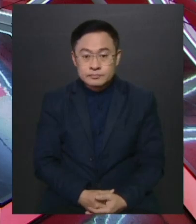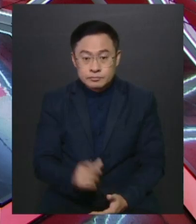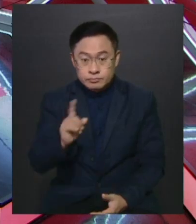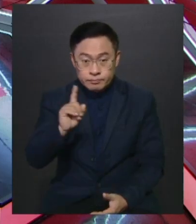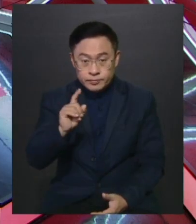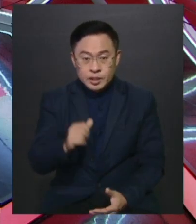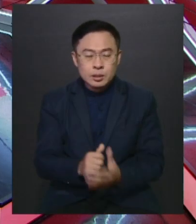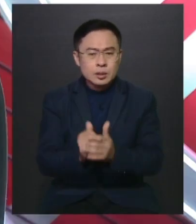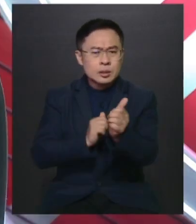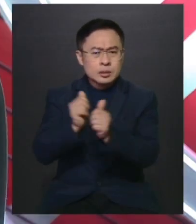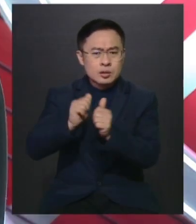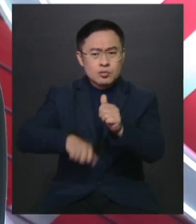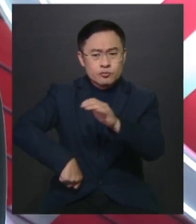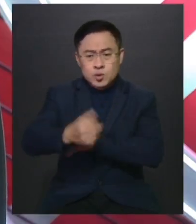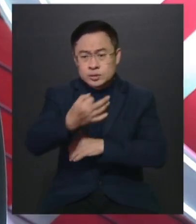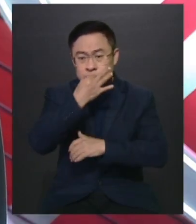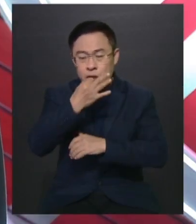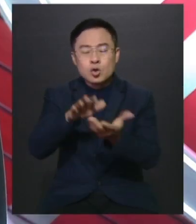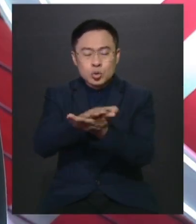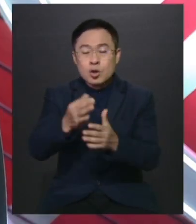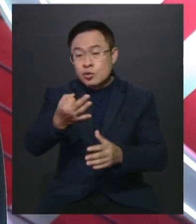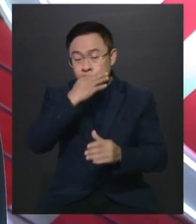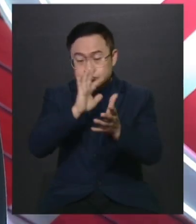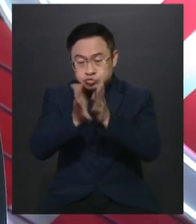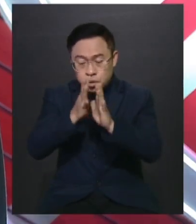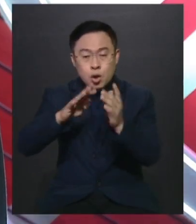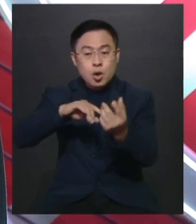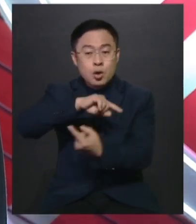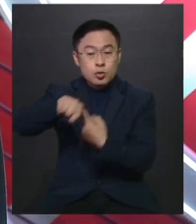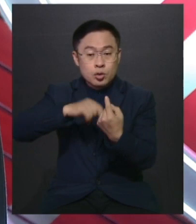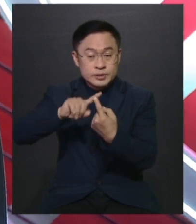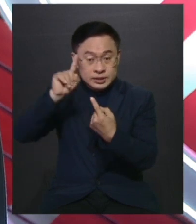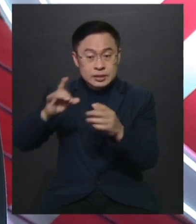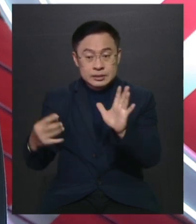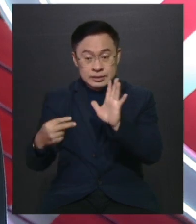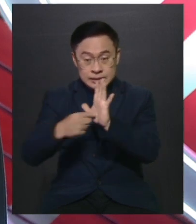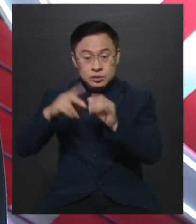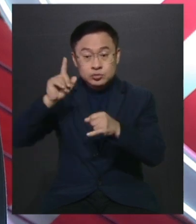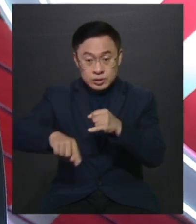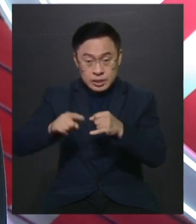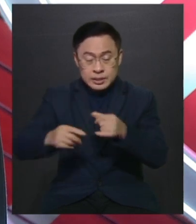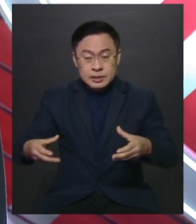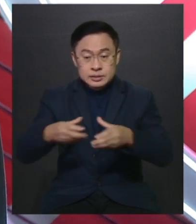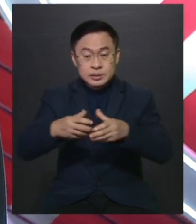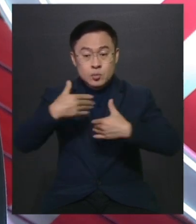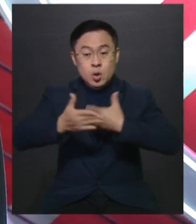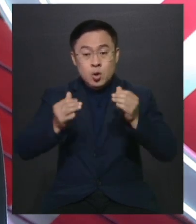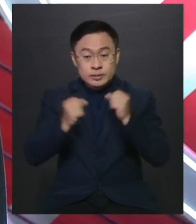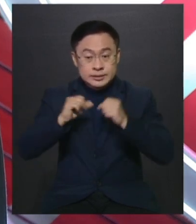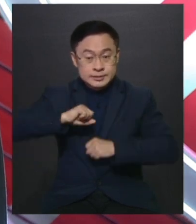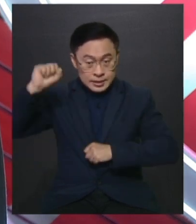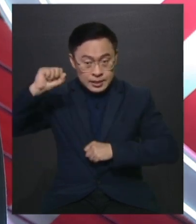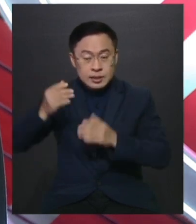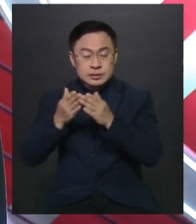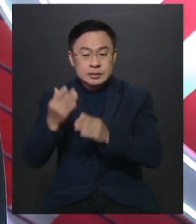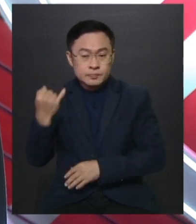ขยับไปที่การแข่งขันฟุตซอลไทยลีกนัดสุดท้ายของเลคแรกนะคะแล้วก็เป็นห้องเย็นท่าข้ามค่ะที่บุกเอาชนะการท่าเรือไป 4